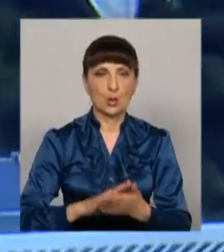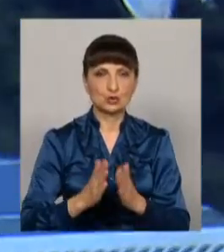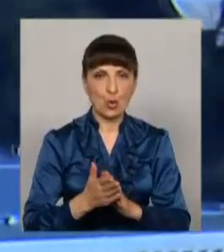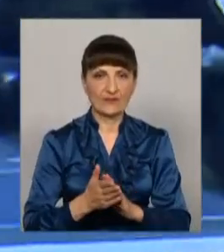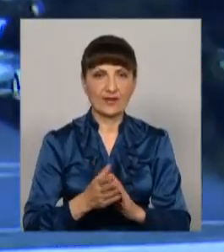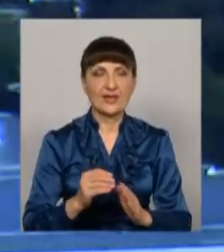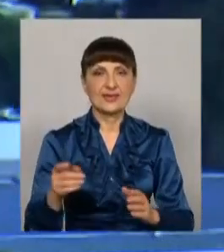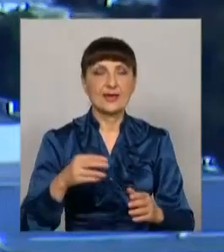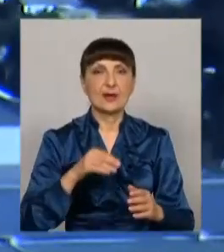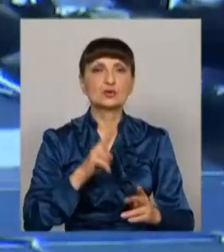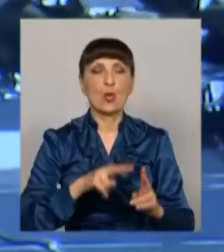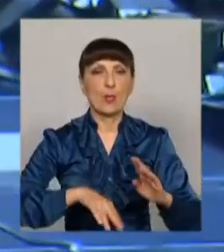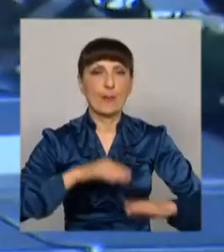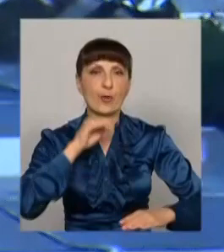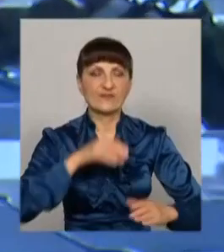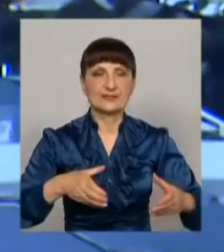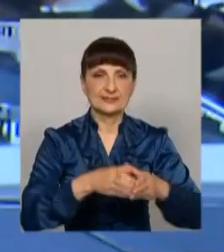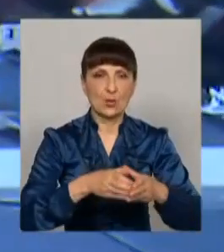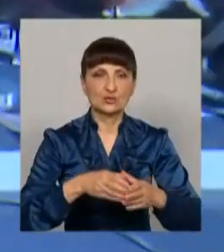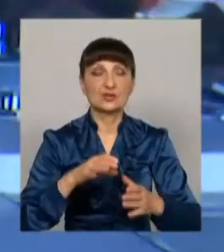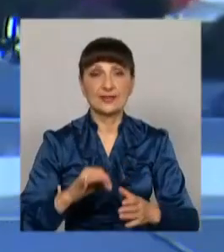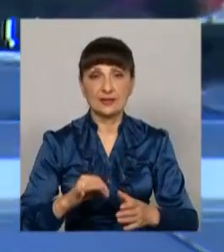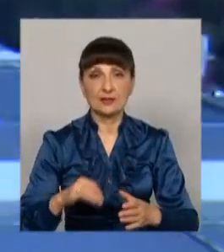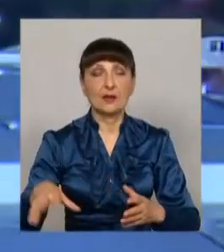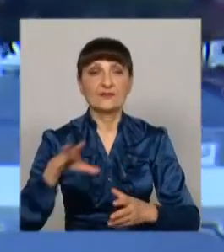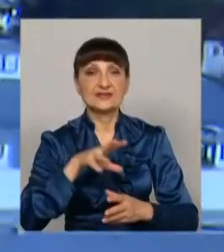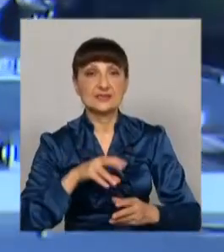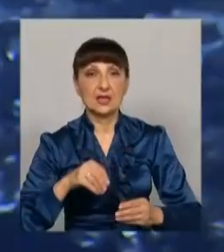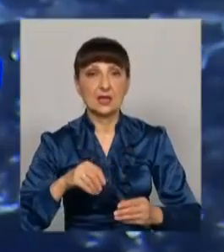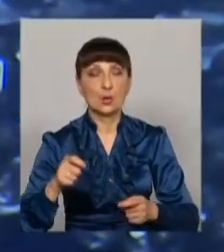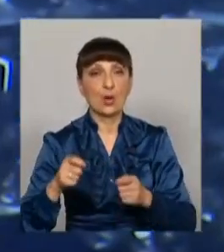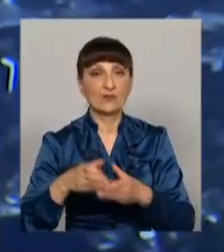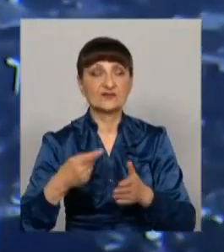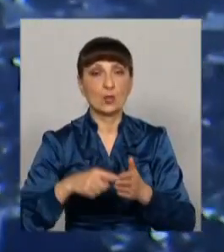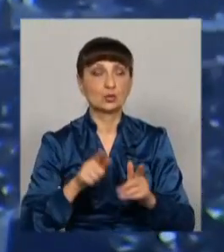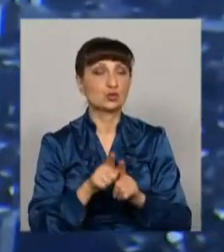профессионального сообщества, и нашло свой отклик и в руководство города.